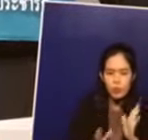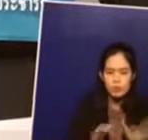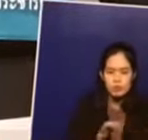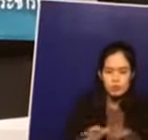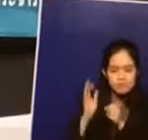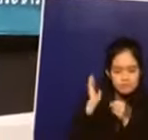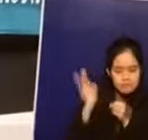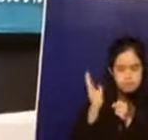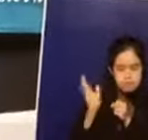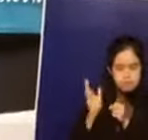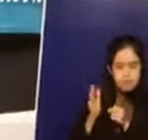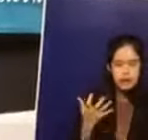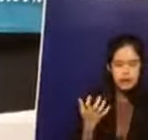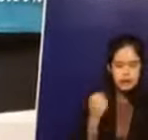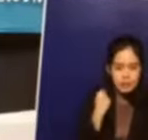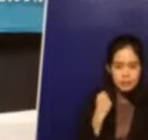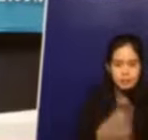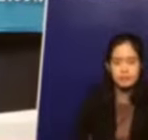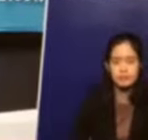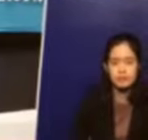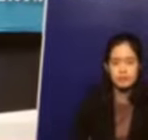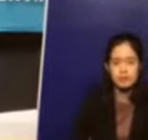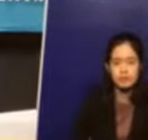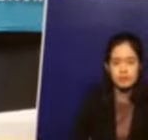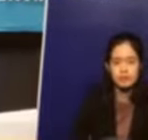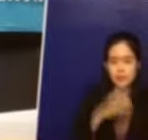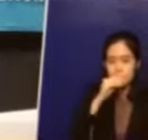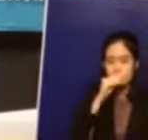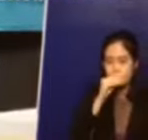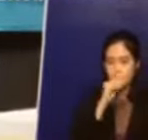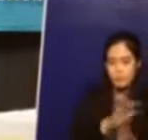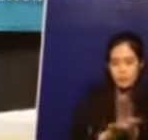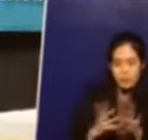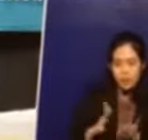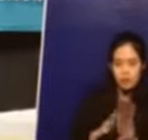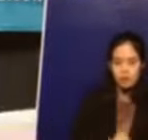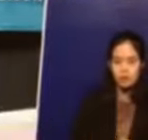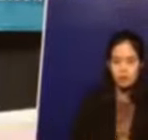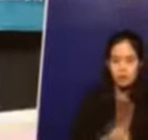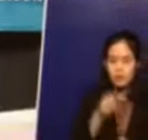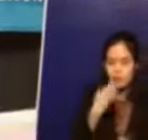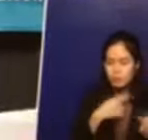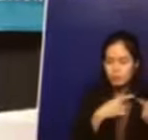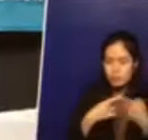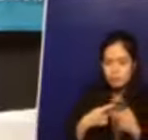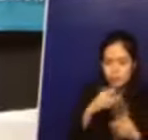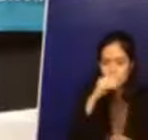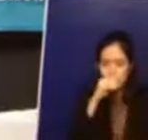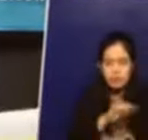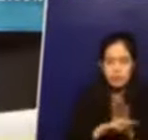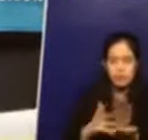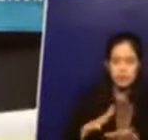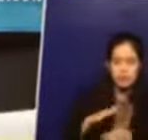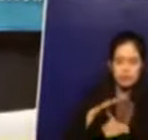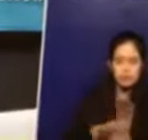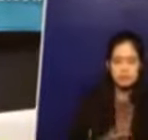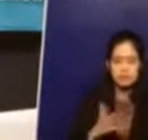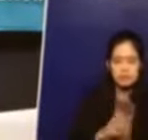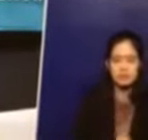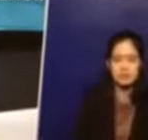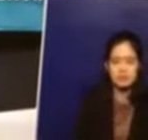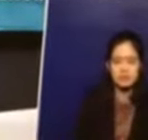ถอนคําพูดเนี่ยไม่ให้เสียสีนะคะให้ถอนคําพูดพอเขาถอนคําพูดเสร็จเนี่ยเขาเสียสีต่ออย่างเงี้ยมันเสียหายนะคะท่านต้องควบคุมการประชุมแล้ว